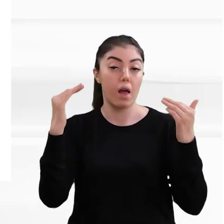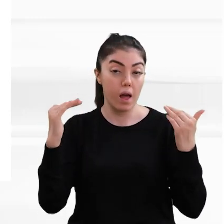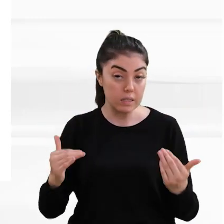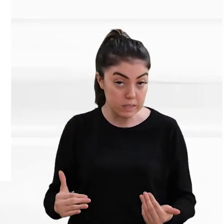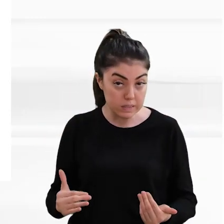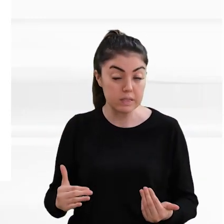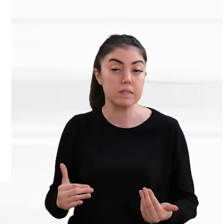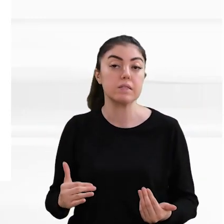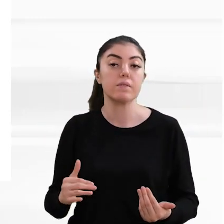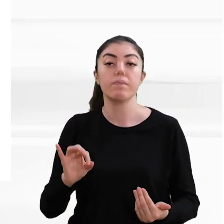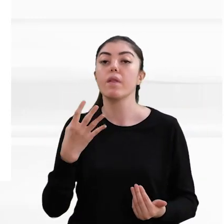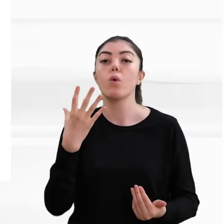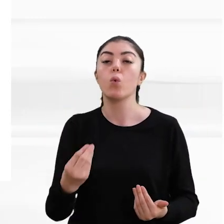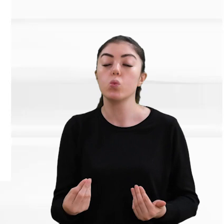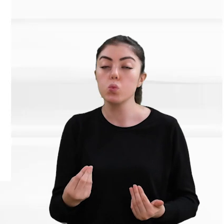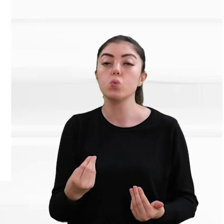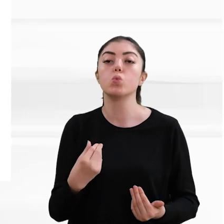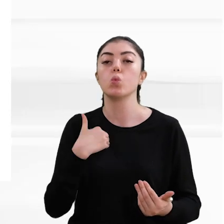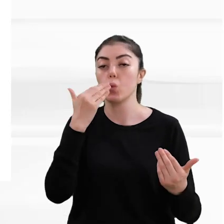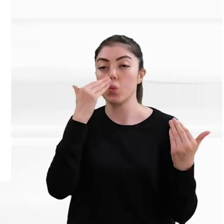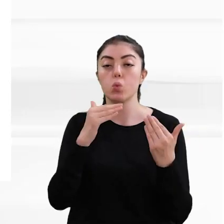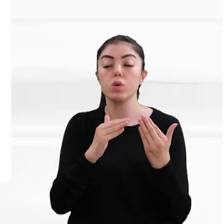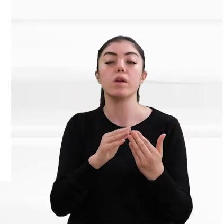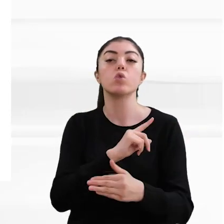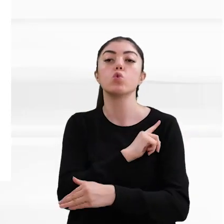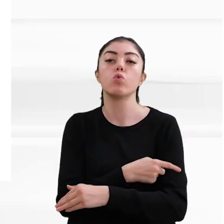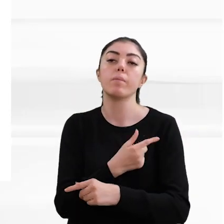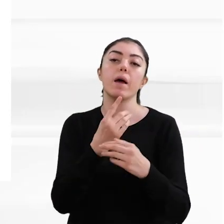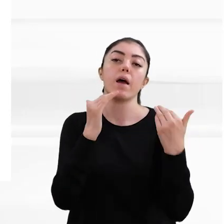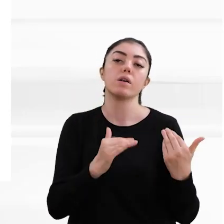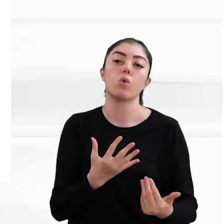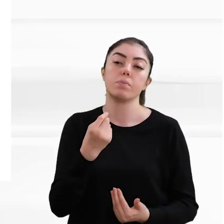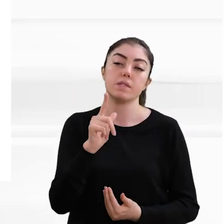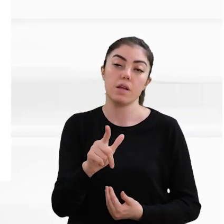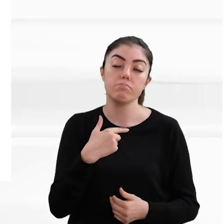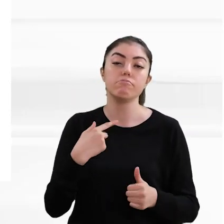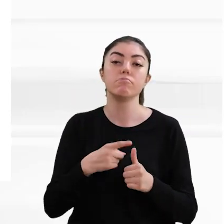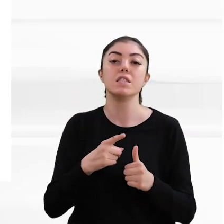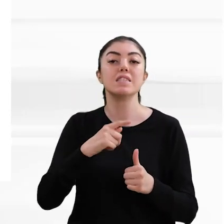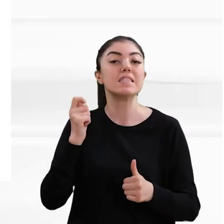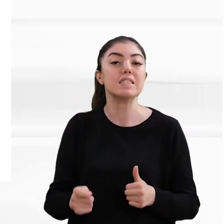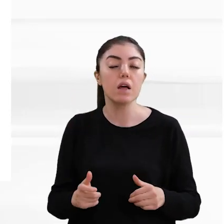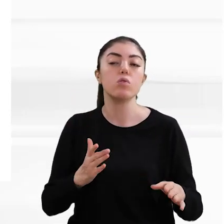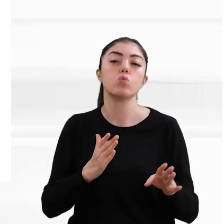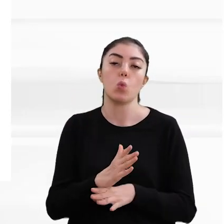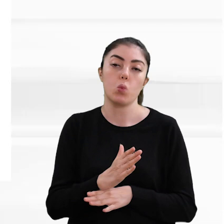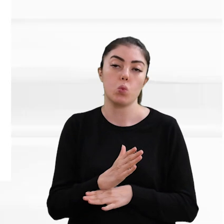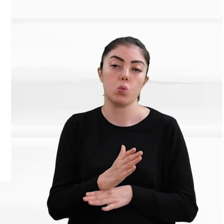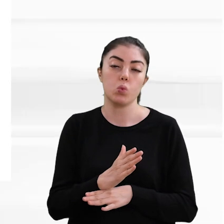azaldığı için nedir? Efe'nin uygulayacağı kuvvet azalacaktır. Yani birinci öncülümüz